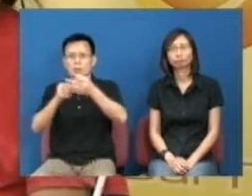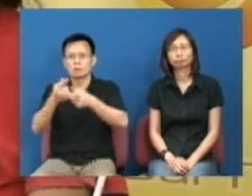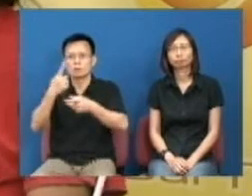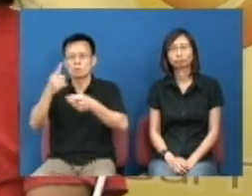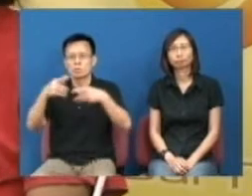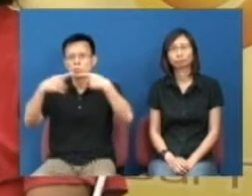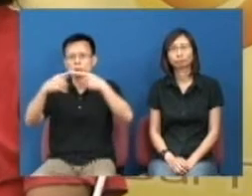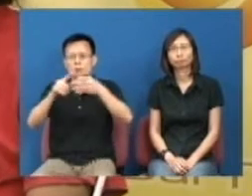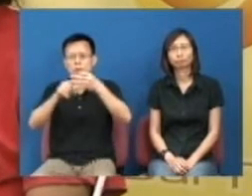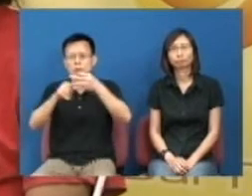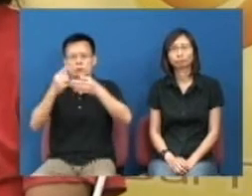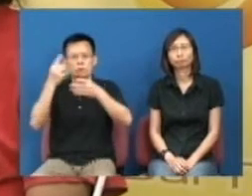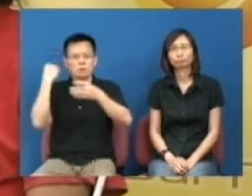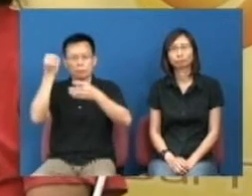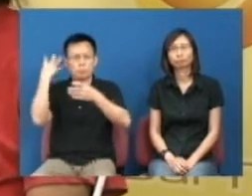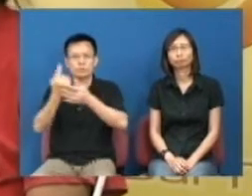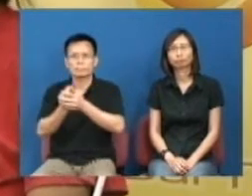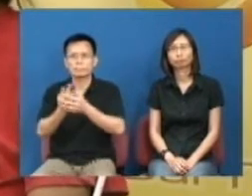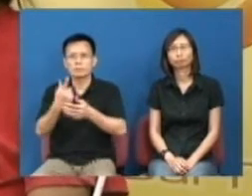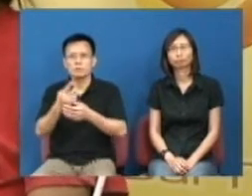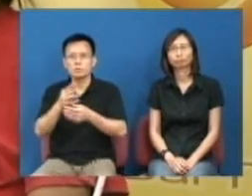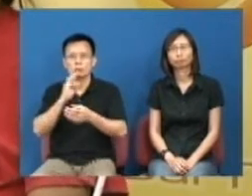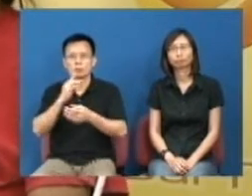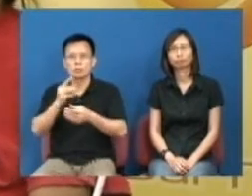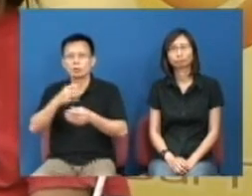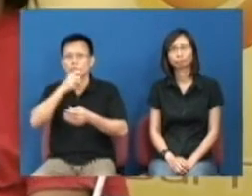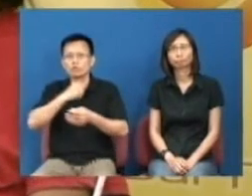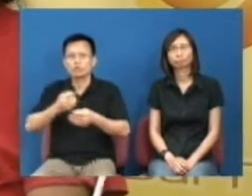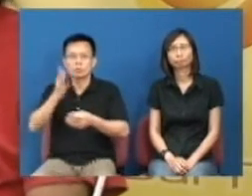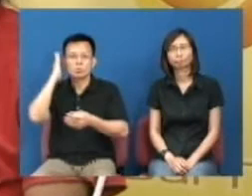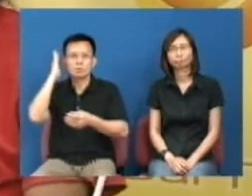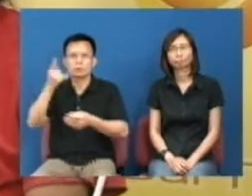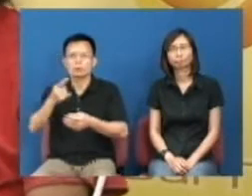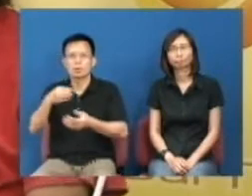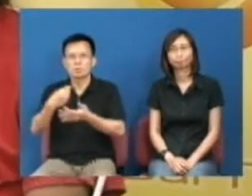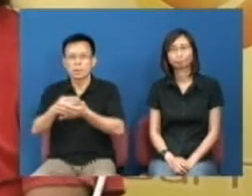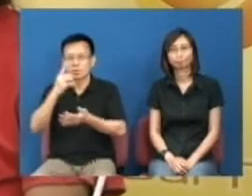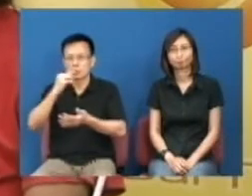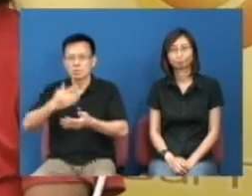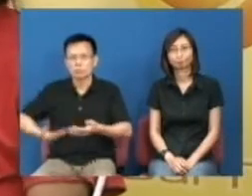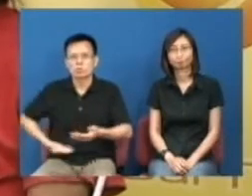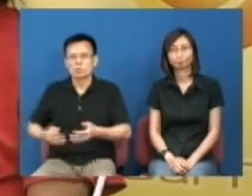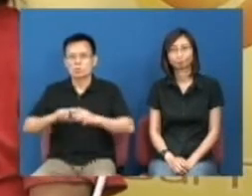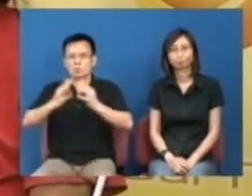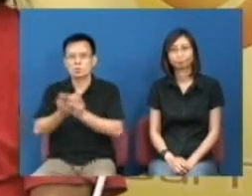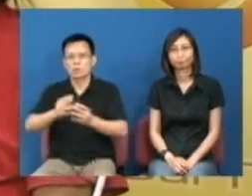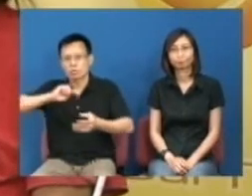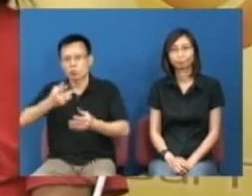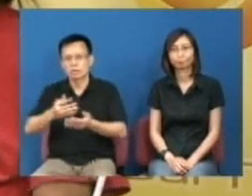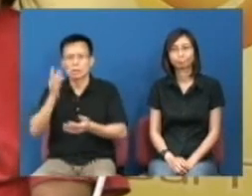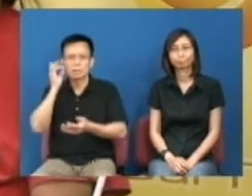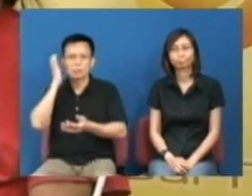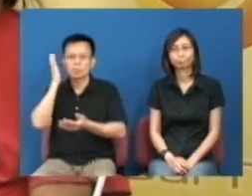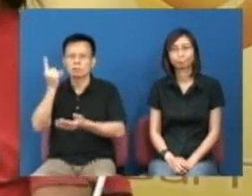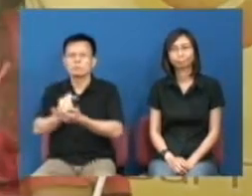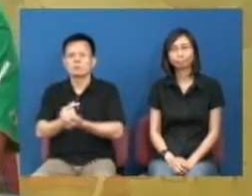得酒店啊。即係楊秀成先買，即係買咗舊新華社改建。咁佢如果唔得，咪喺馬路嗰度